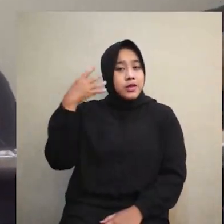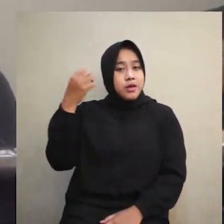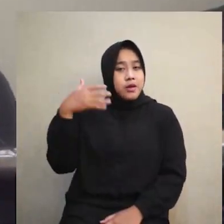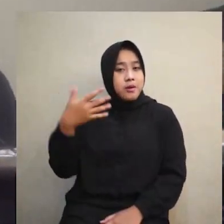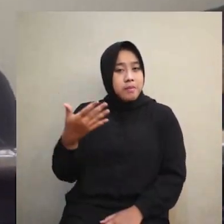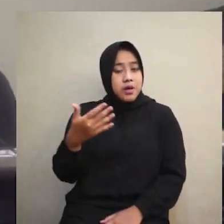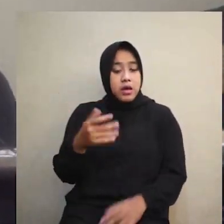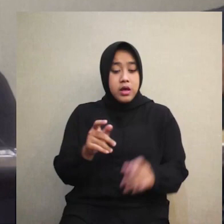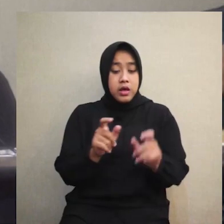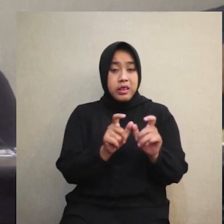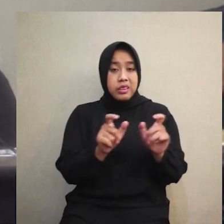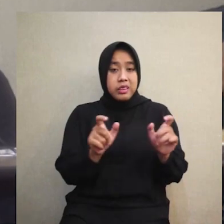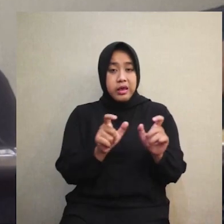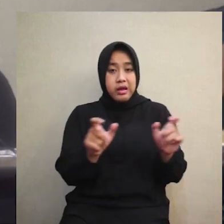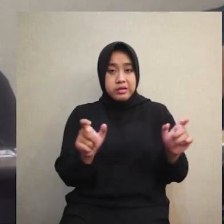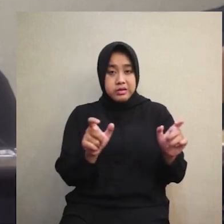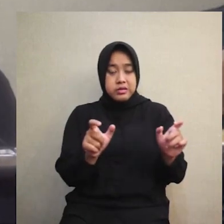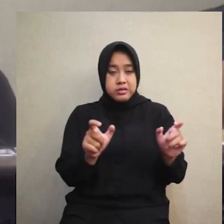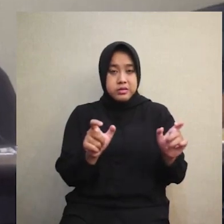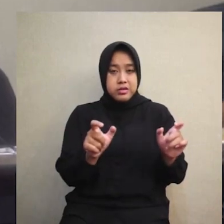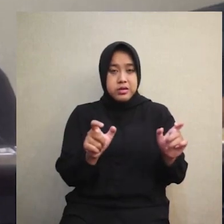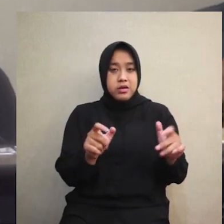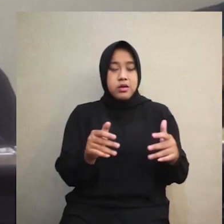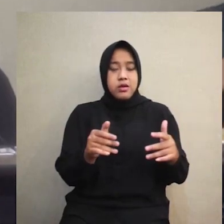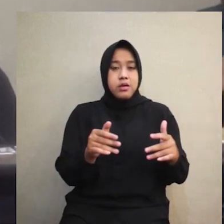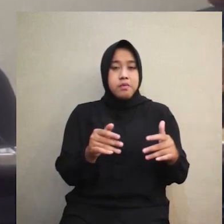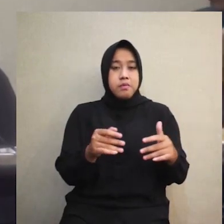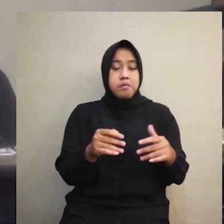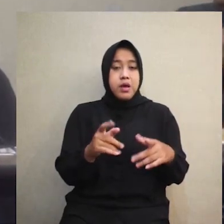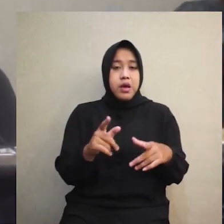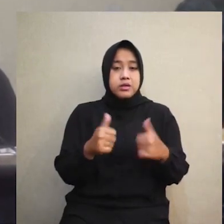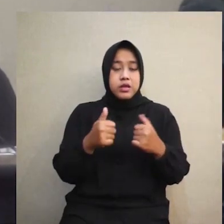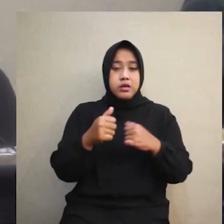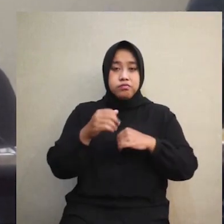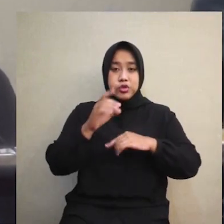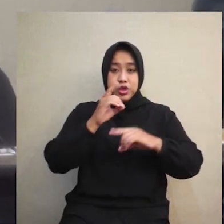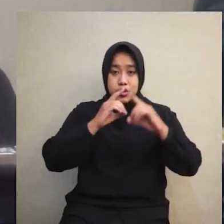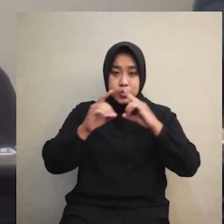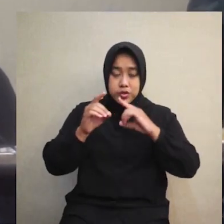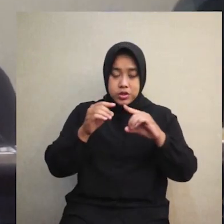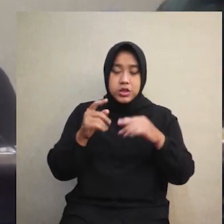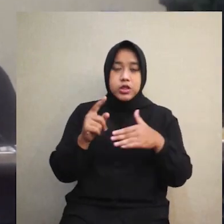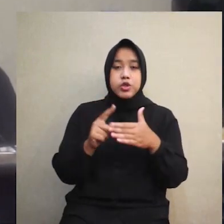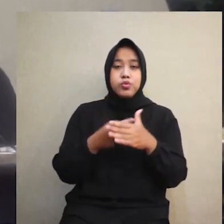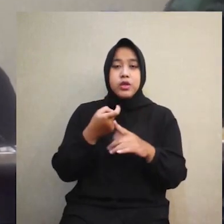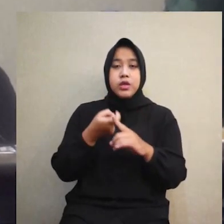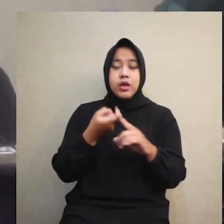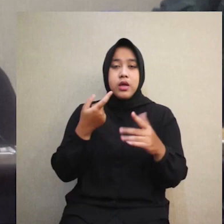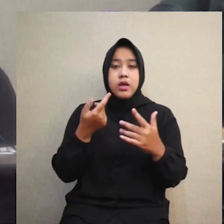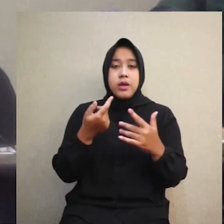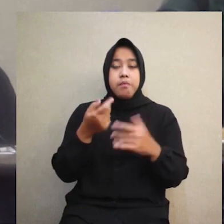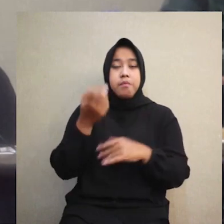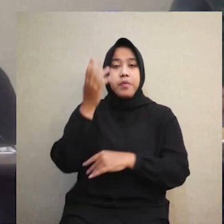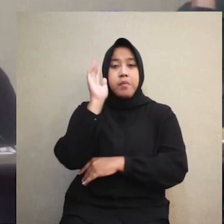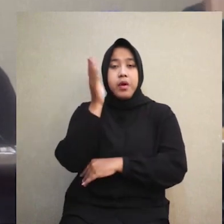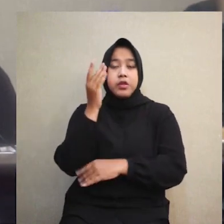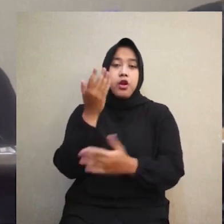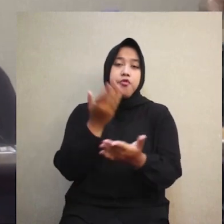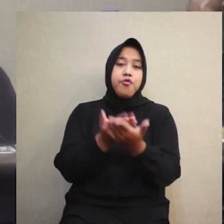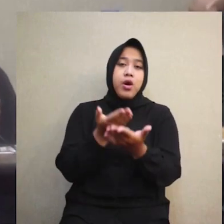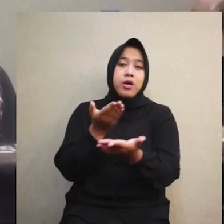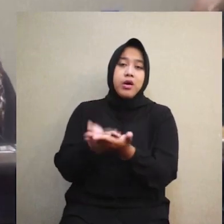apa teks atau pembicaraan nah tapi diskusi kita memang diawali dari ini ya pemaparan